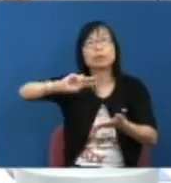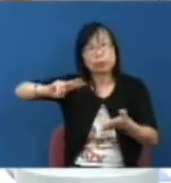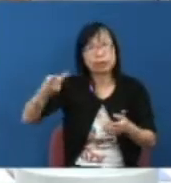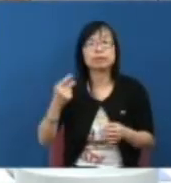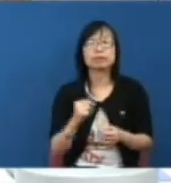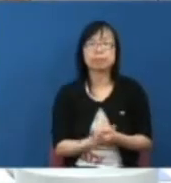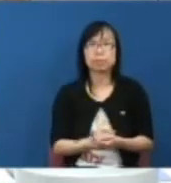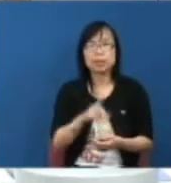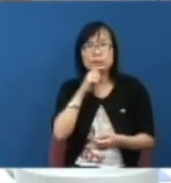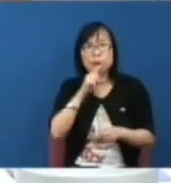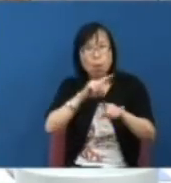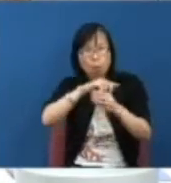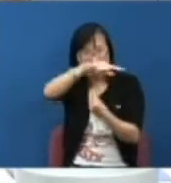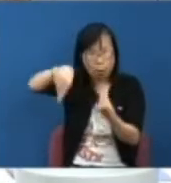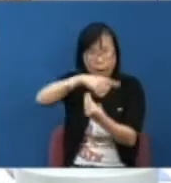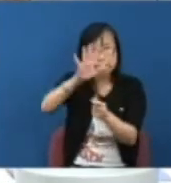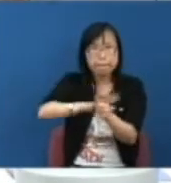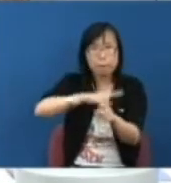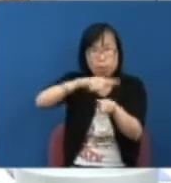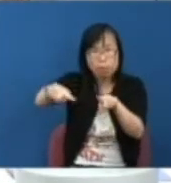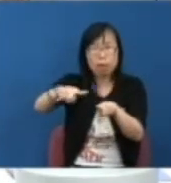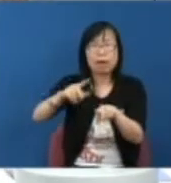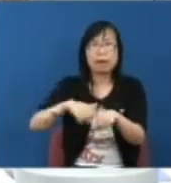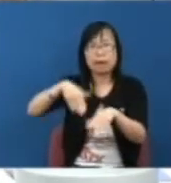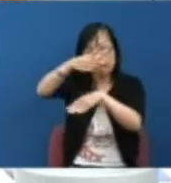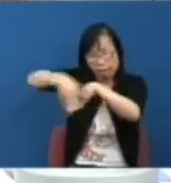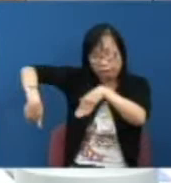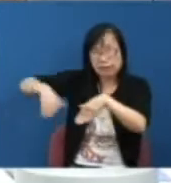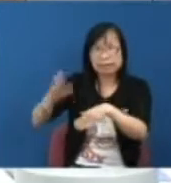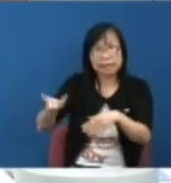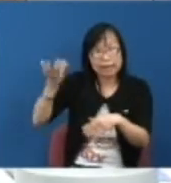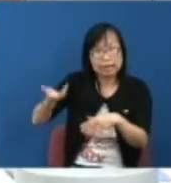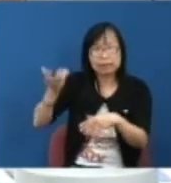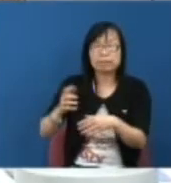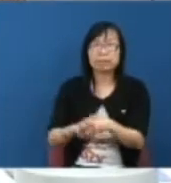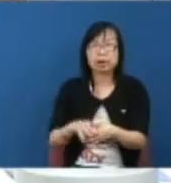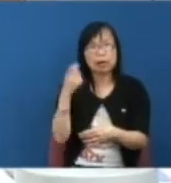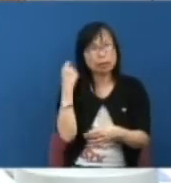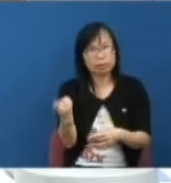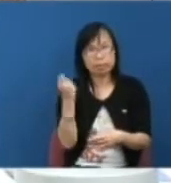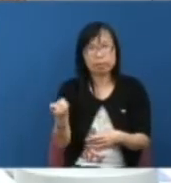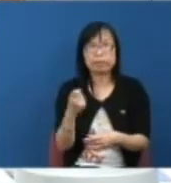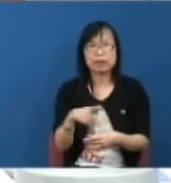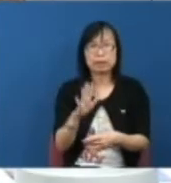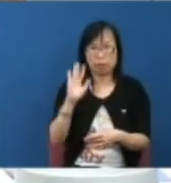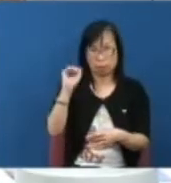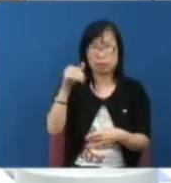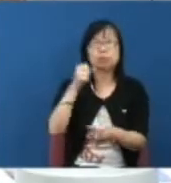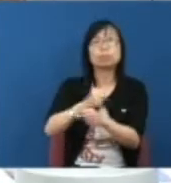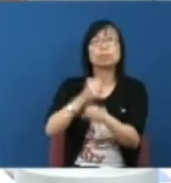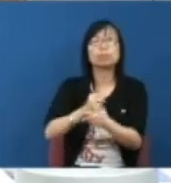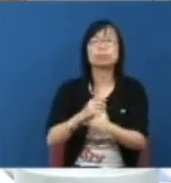些環保木的外牆，你隔熱啊各樣東西，這些是其實很簡單而又可行的地